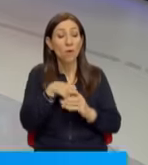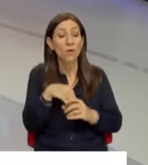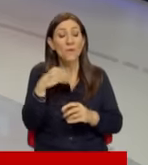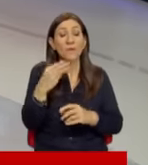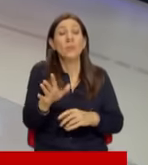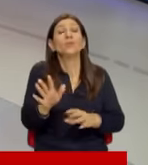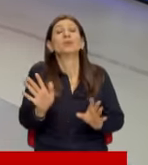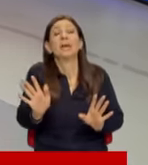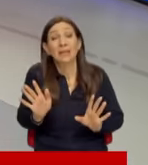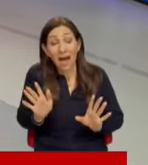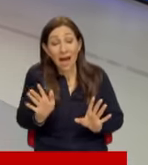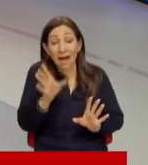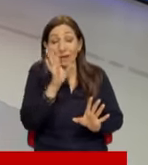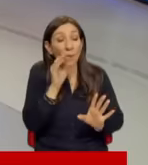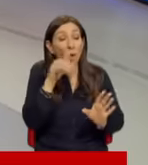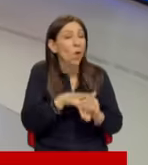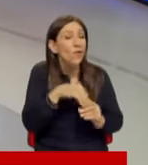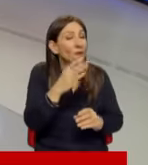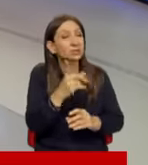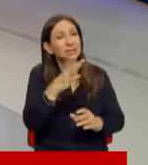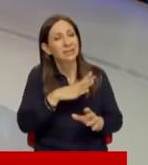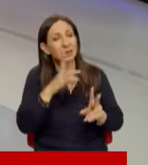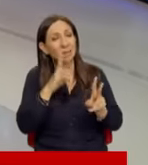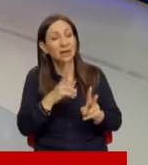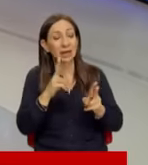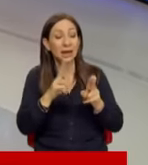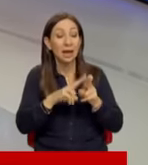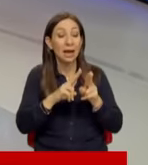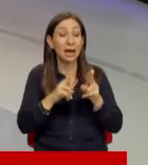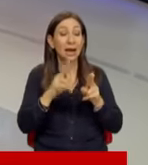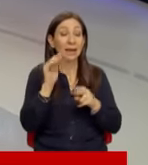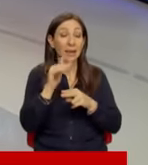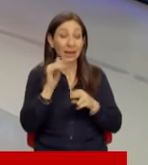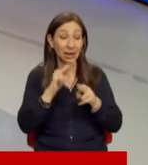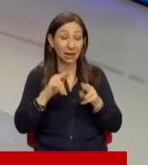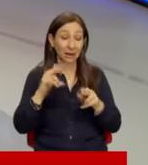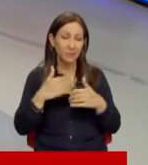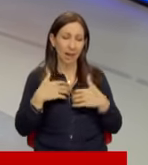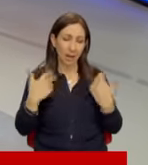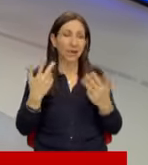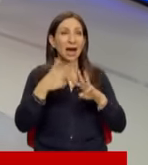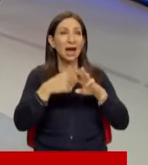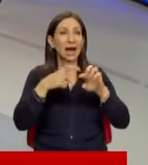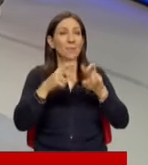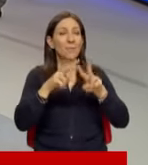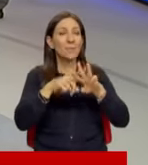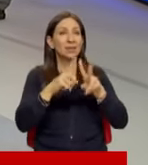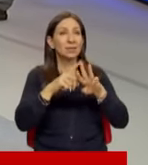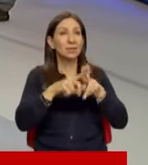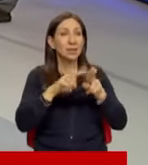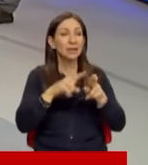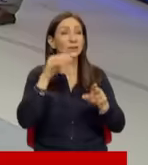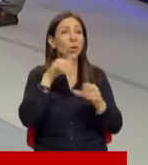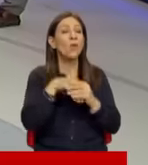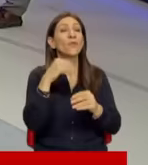da hangi partiye vermiş? İsterseniz bir bakalım. Karaman, Ermenek. Ermenek'te seçmen